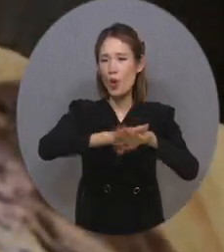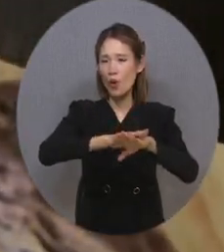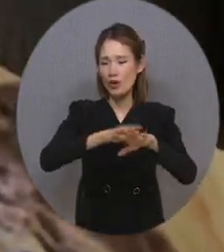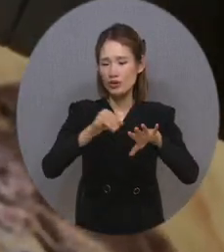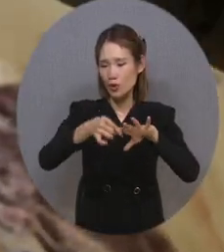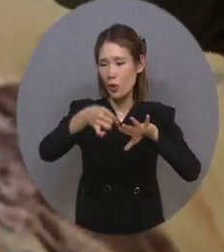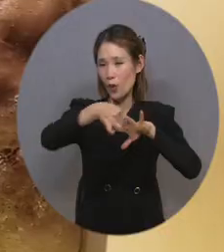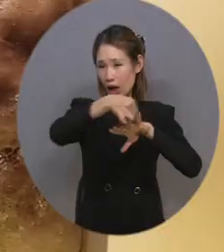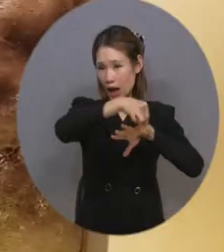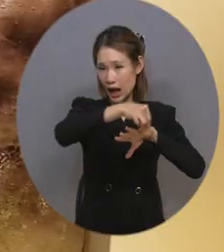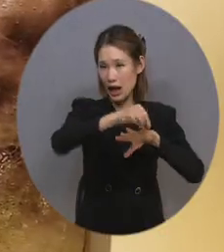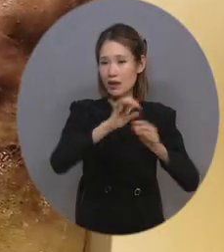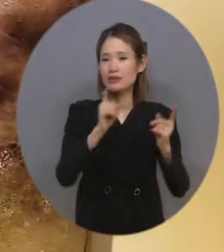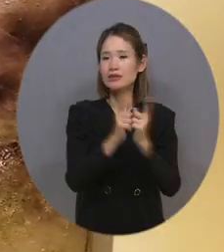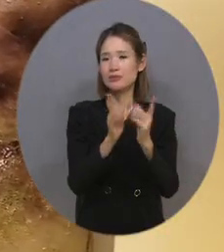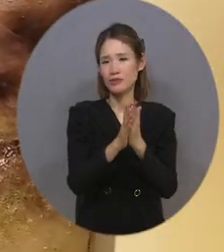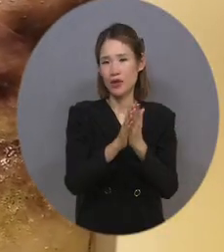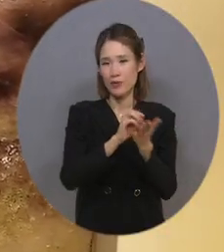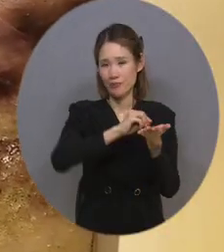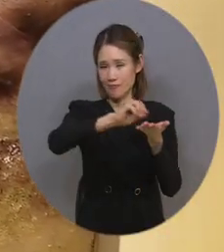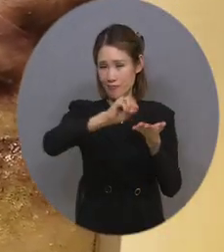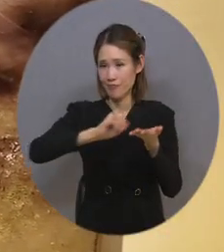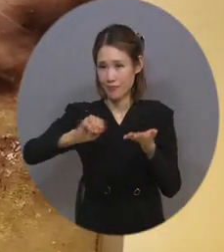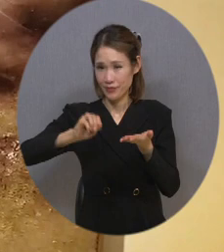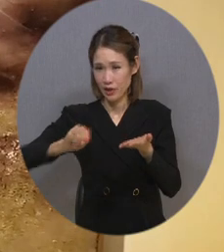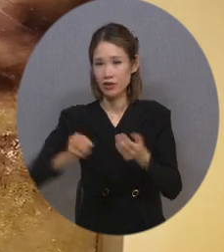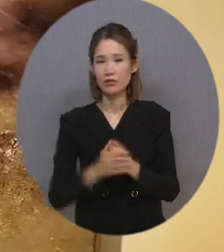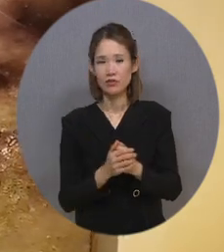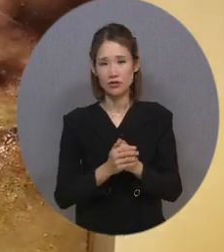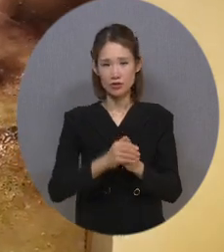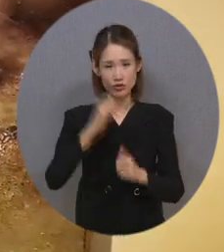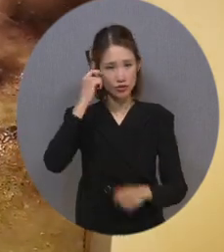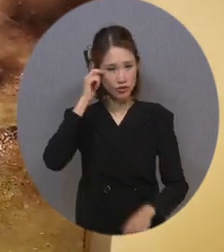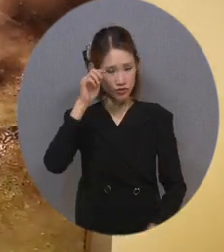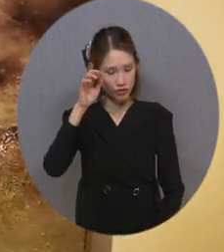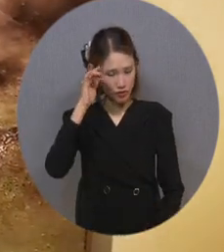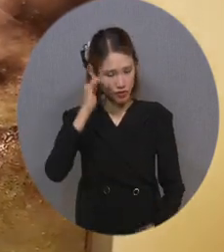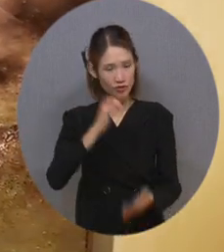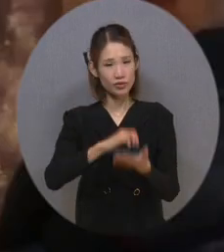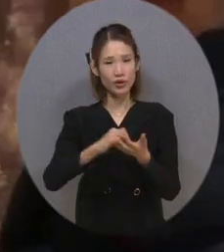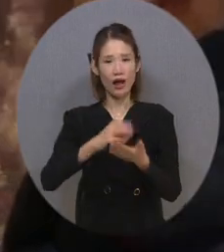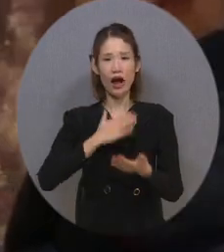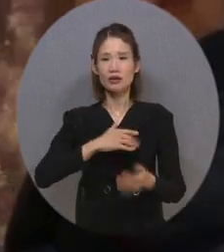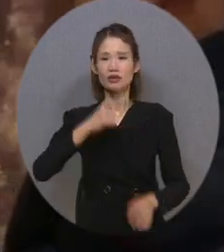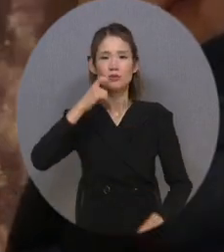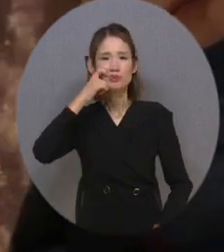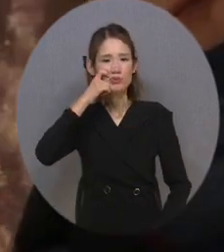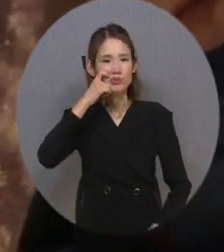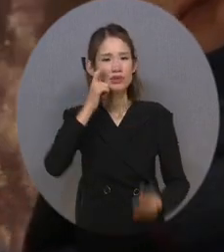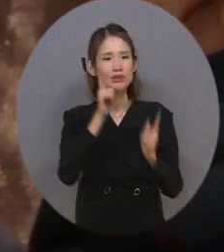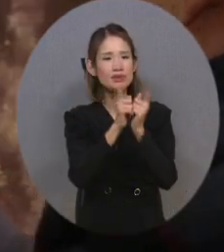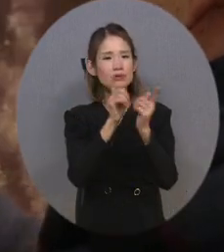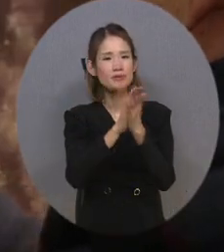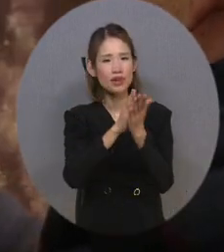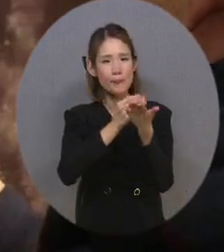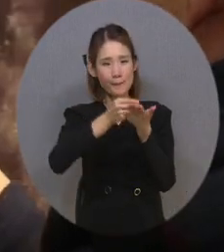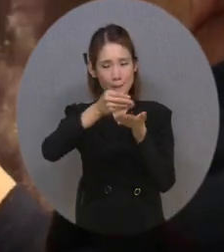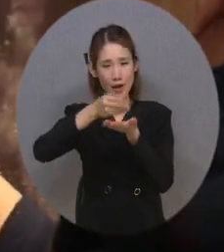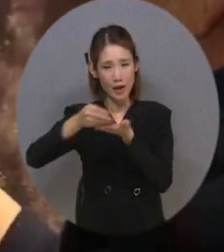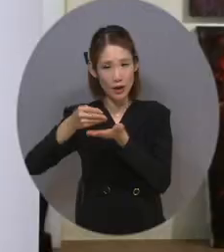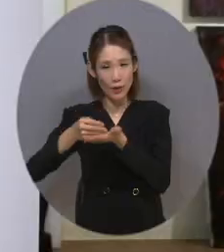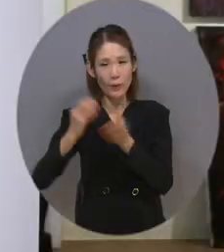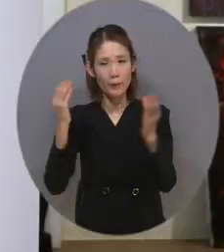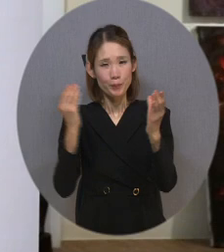표현합니다. 추상인 듯 추상이 아닌 구상으로 알 수 없는 표현은 작가가 작품을 완성하지